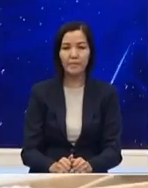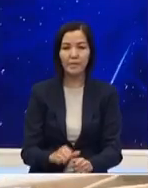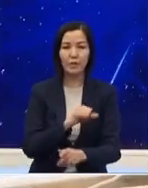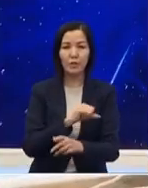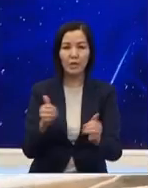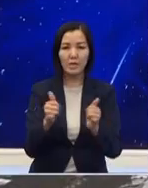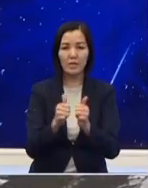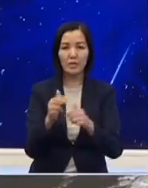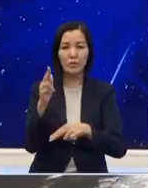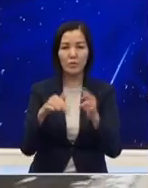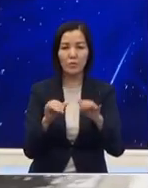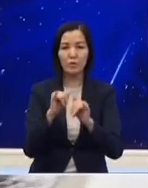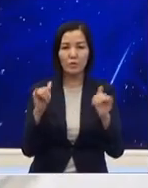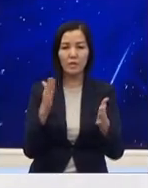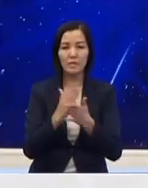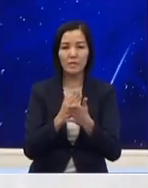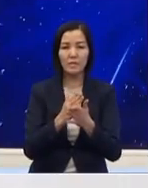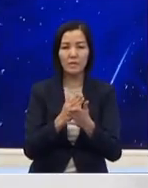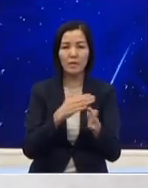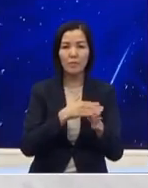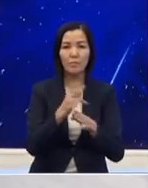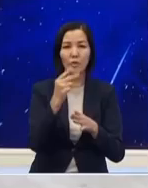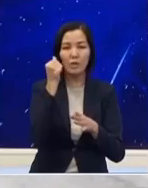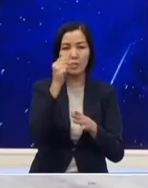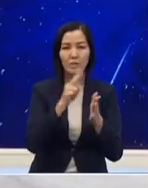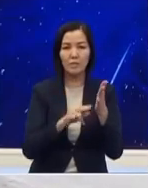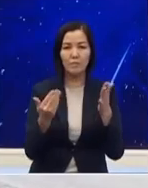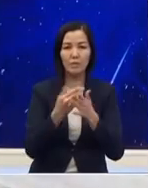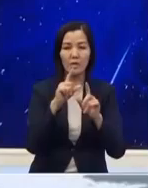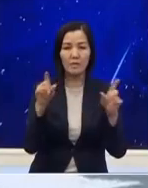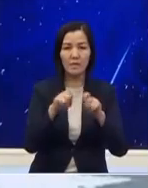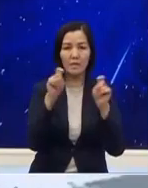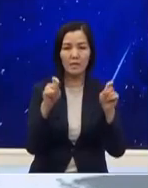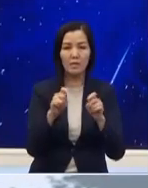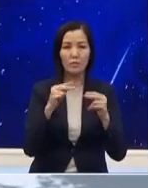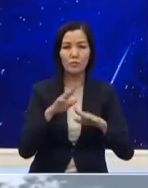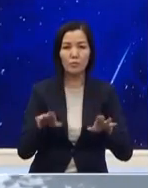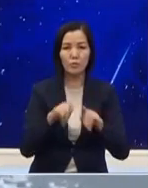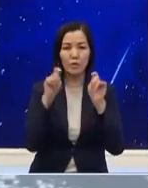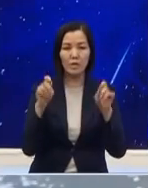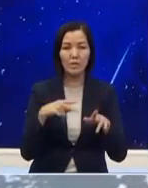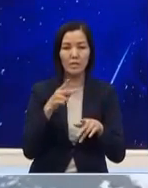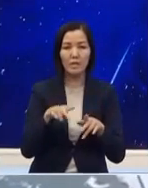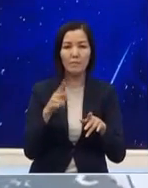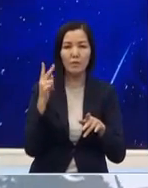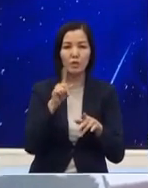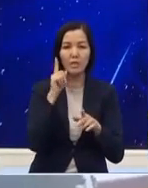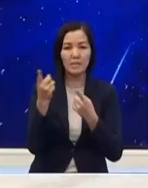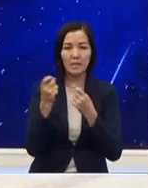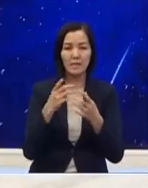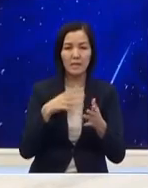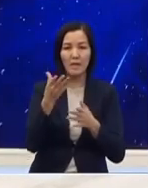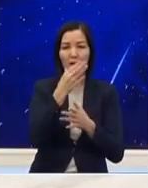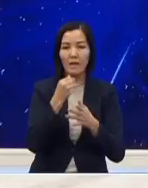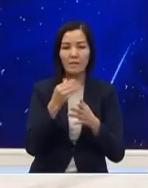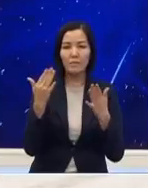Шекаралы аймақтың құрылысы да қарқында. Өз алдына бөлінген 2 жылда 70 жаңа нысан тұрғызылды. Жұмыс орны көбейді. 2000 жас келді. Көркі көз